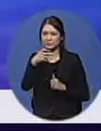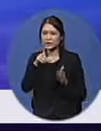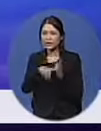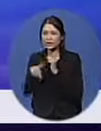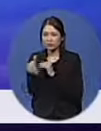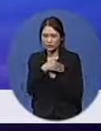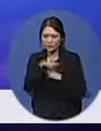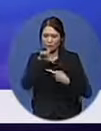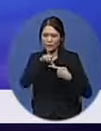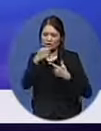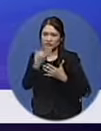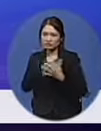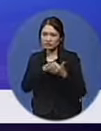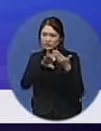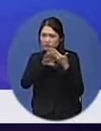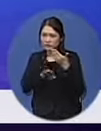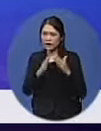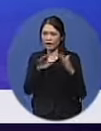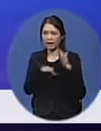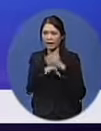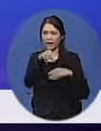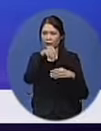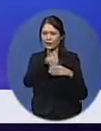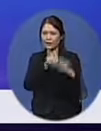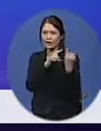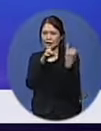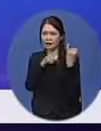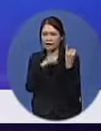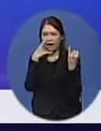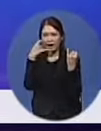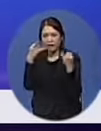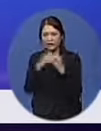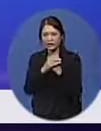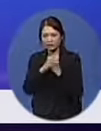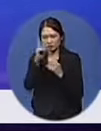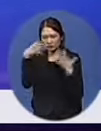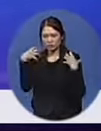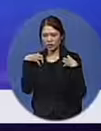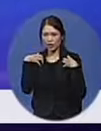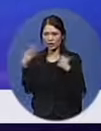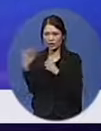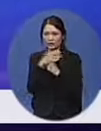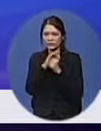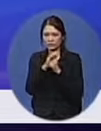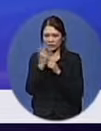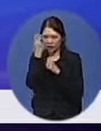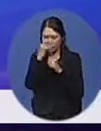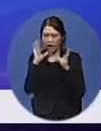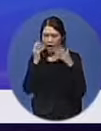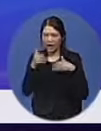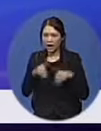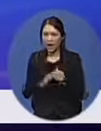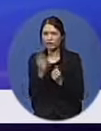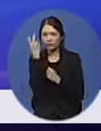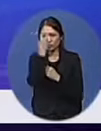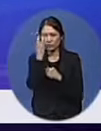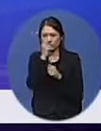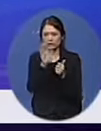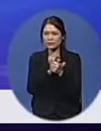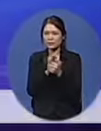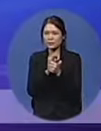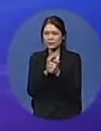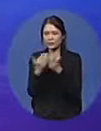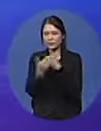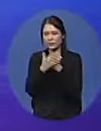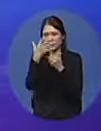2018년부터 평균 소득 이하 가구에 속해 있는 산모는 출산 후 정부로부터 산후조리 서비스를 지원받을 수 있게 될 것으로